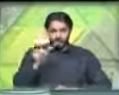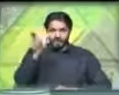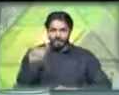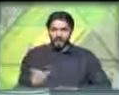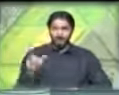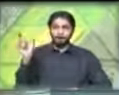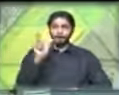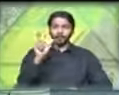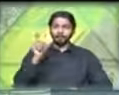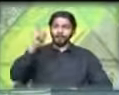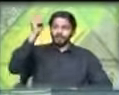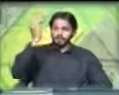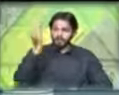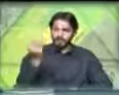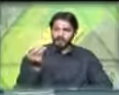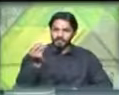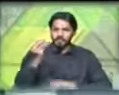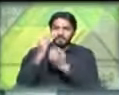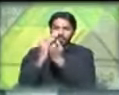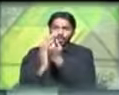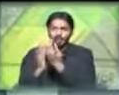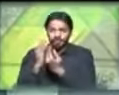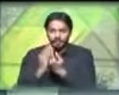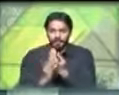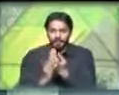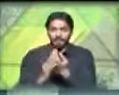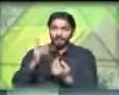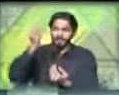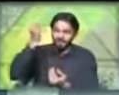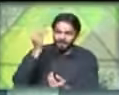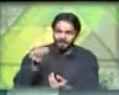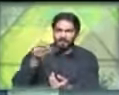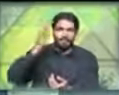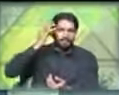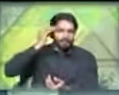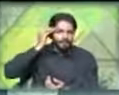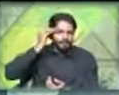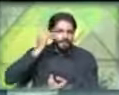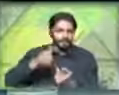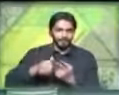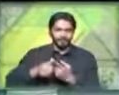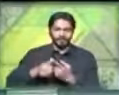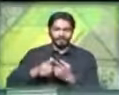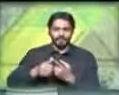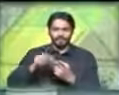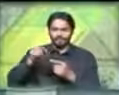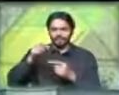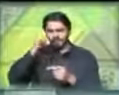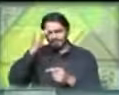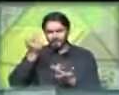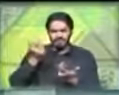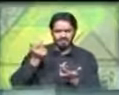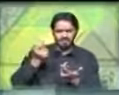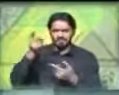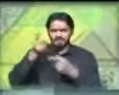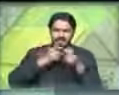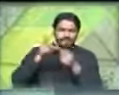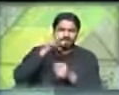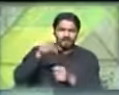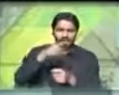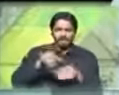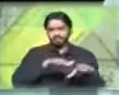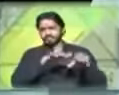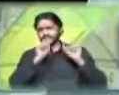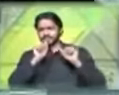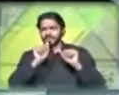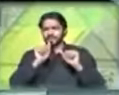من أيده الله بلطفه رزقه الفهم وأخرجه عن قيد التقليد